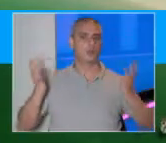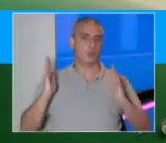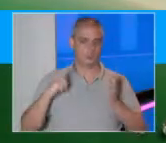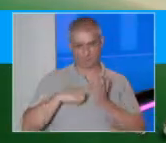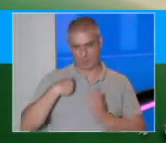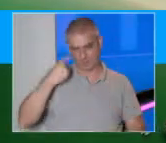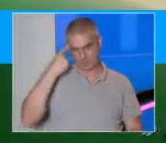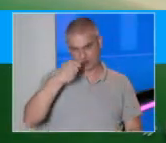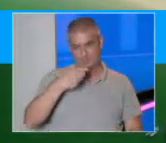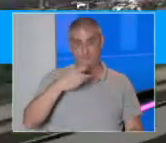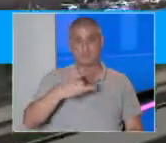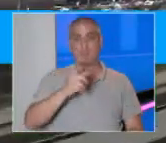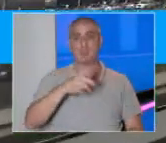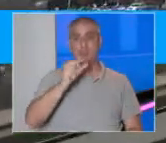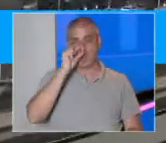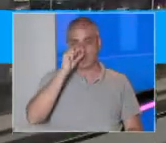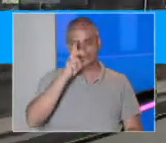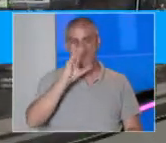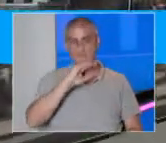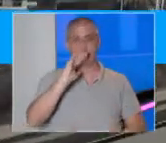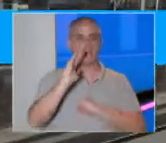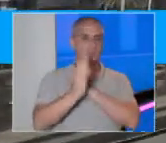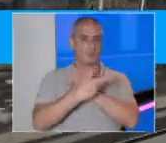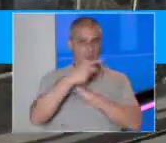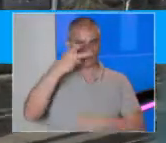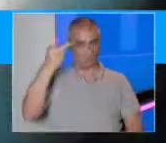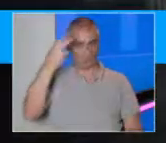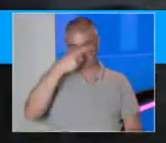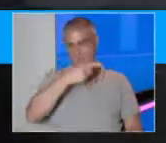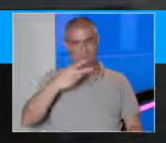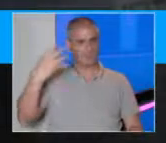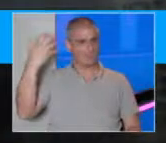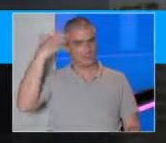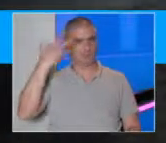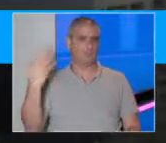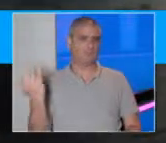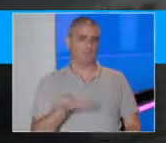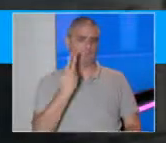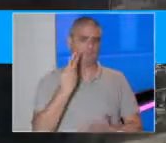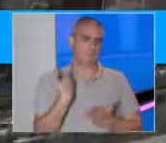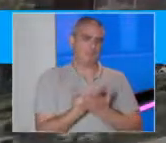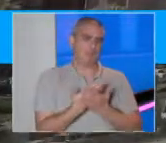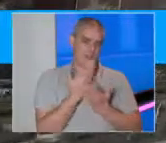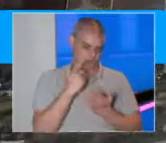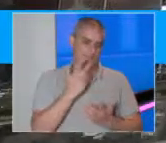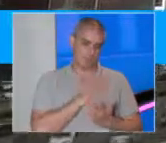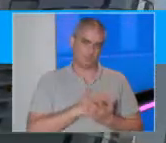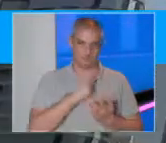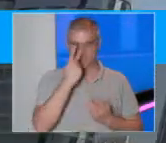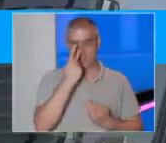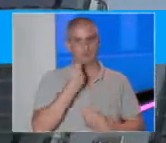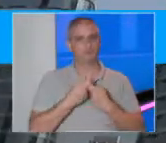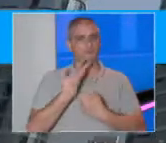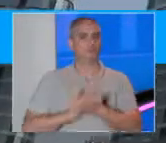אנחנו יודעים שאבו דאבי ודובאי הם נסיכויות שיש להם הרבה מה להציע לישראל, וגם היו רוצים לראות שיתופי